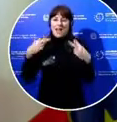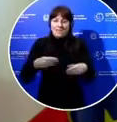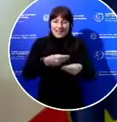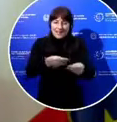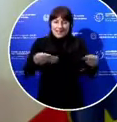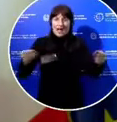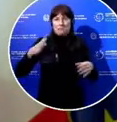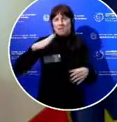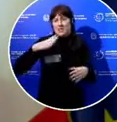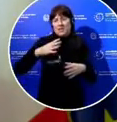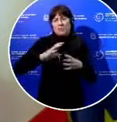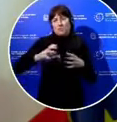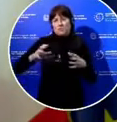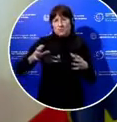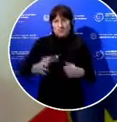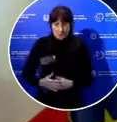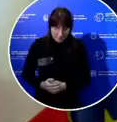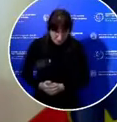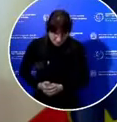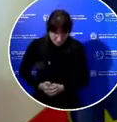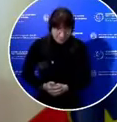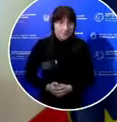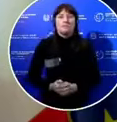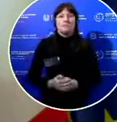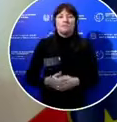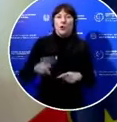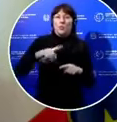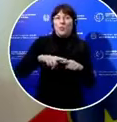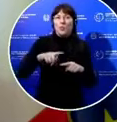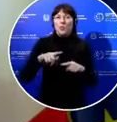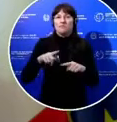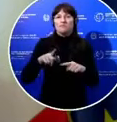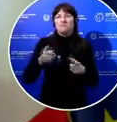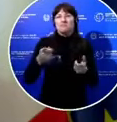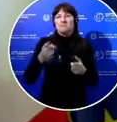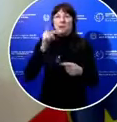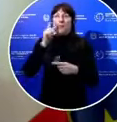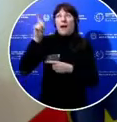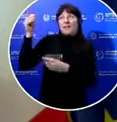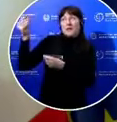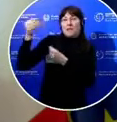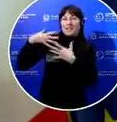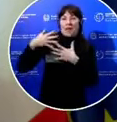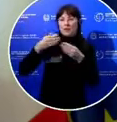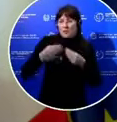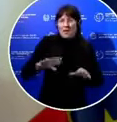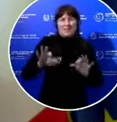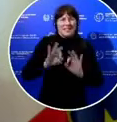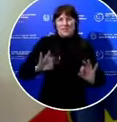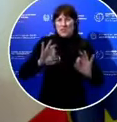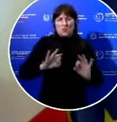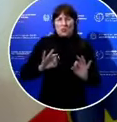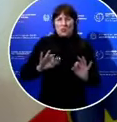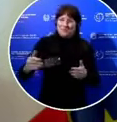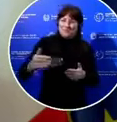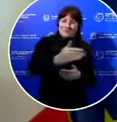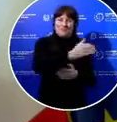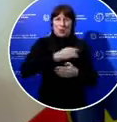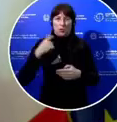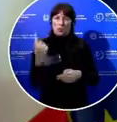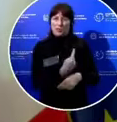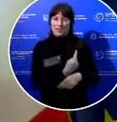ancora, per non perdere neanche uno di quelli che il Padre mi ha dato. Ecco allora